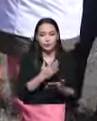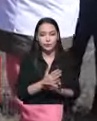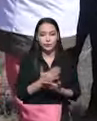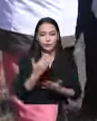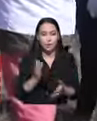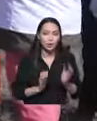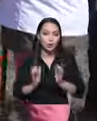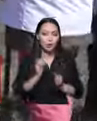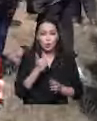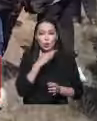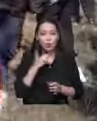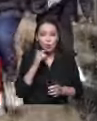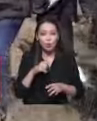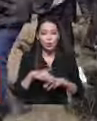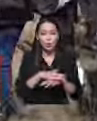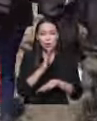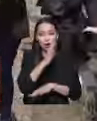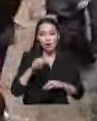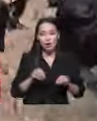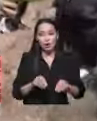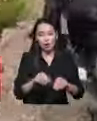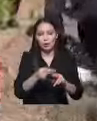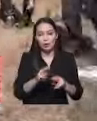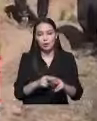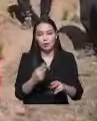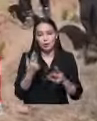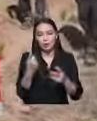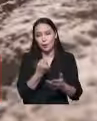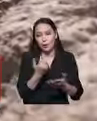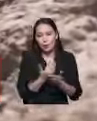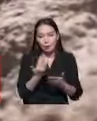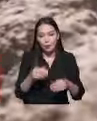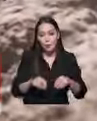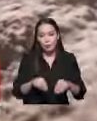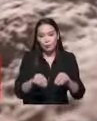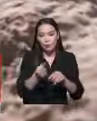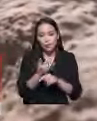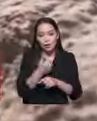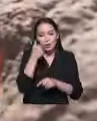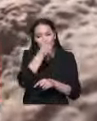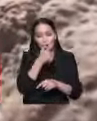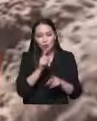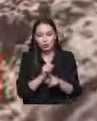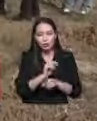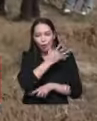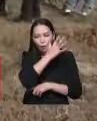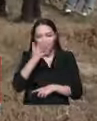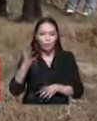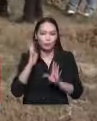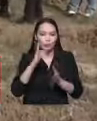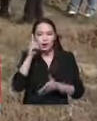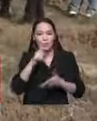студенттері бұл көпшіліктің алғашқы ағаш егу акциясы екенін айтты. Олар бүгін еккен көшеттері біраз жылдан кейін ну орманға айналатынына сенімді.